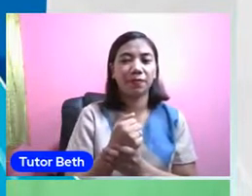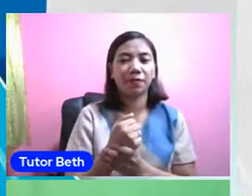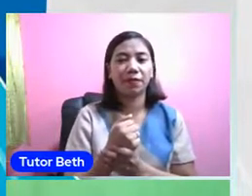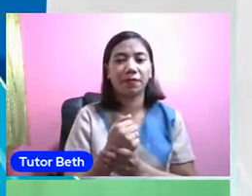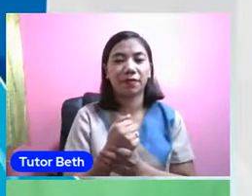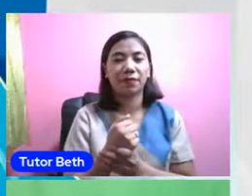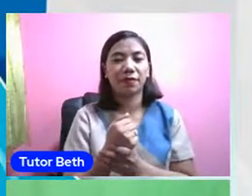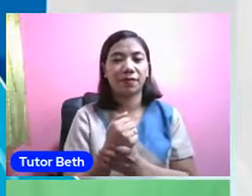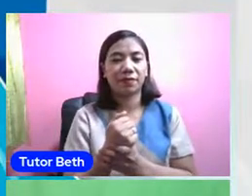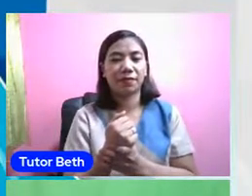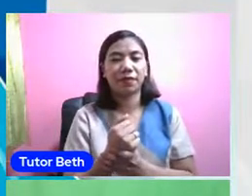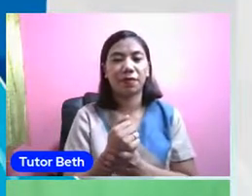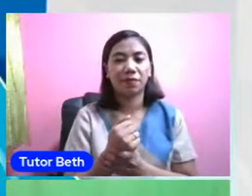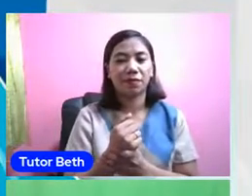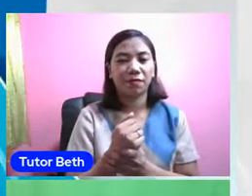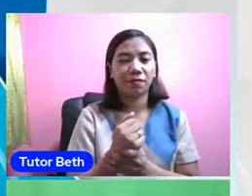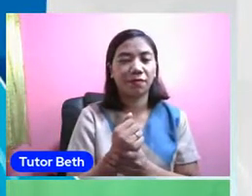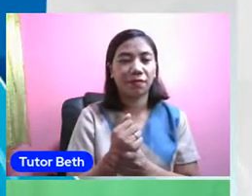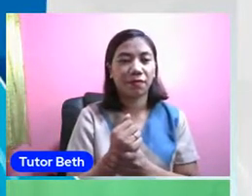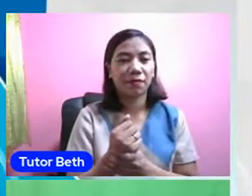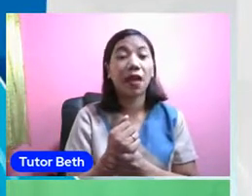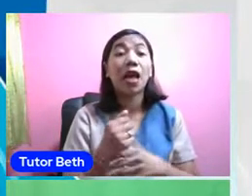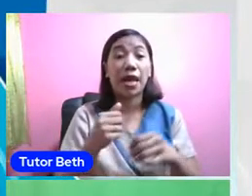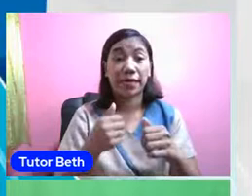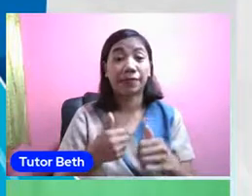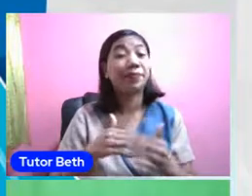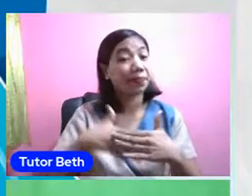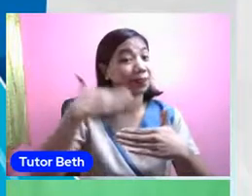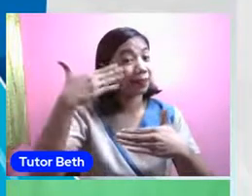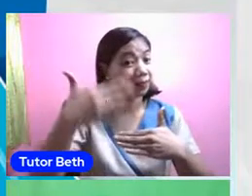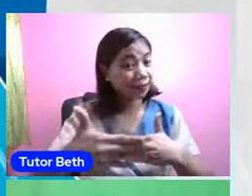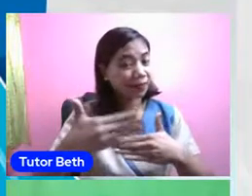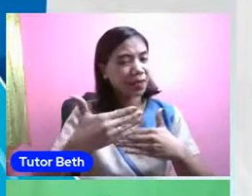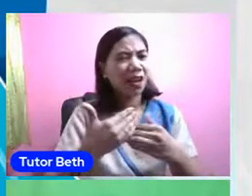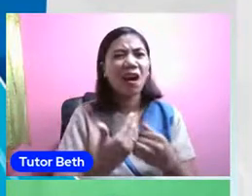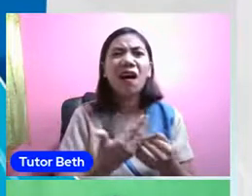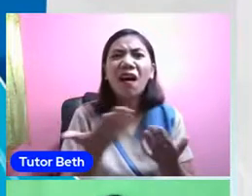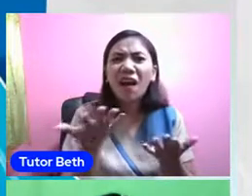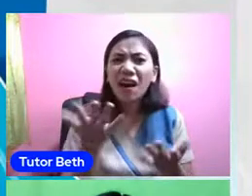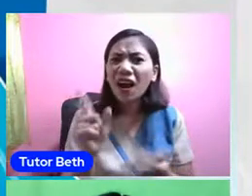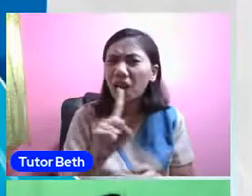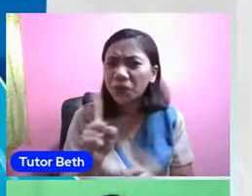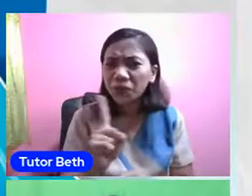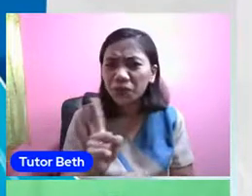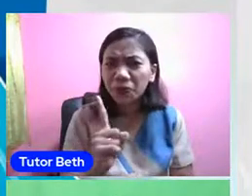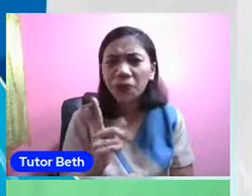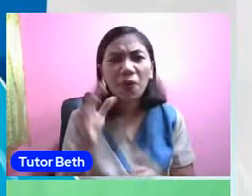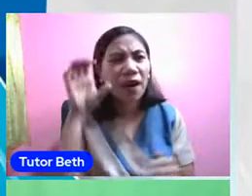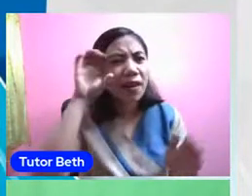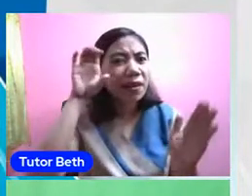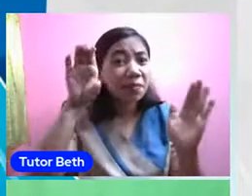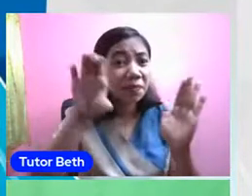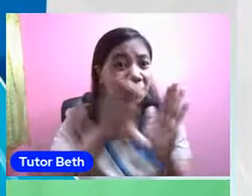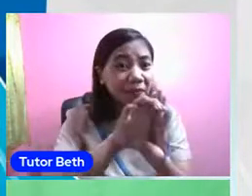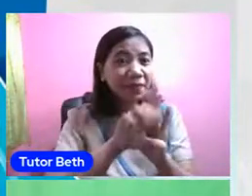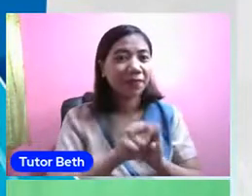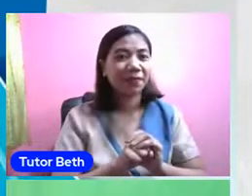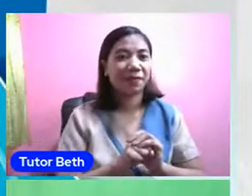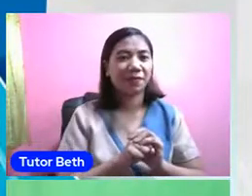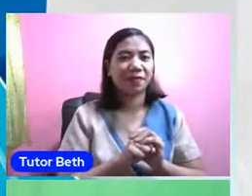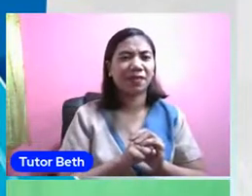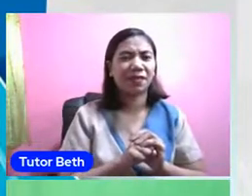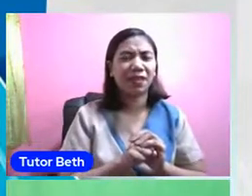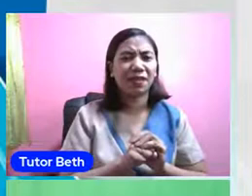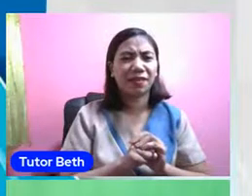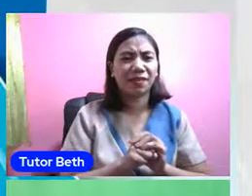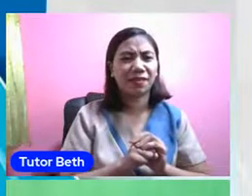o baha. Okay, susunod. Ano kaya yan sa susunod na larawan? Anong napapansin